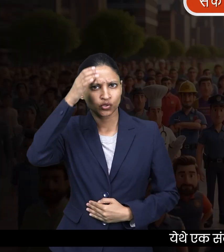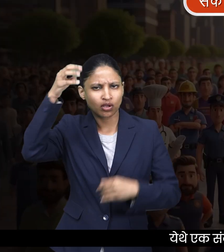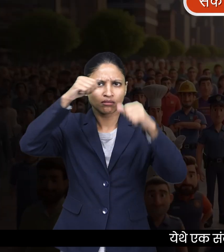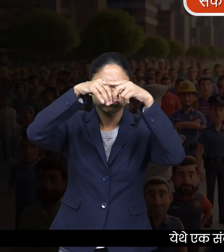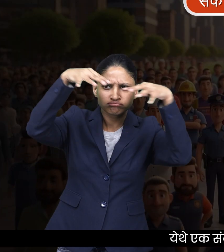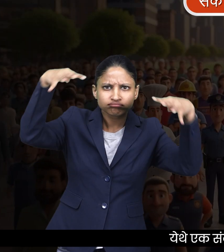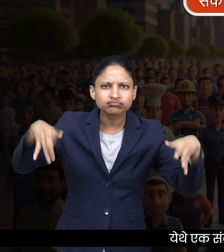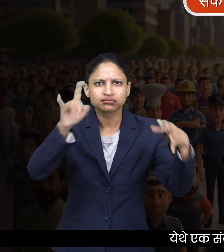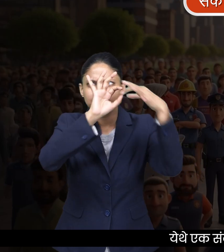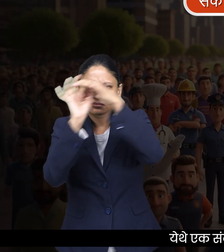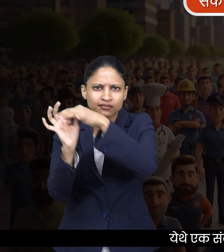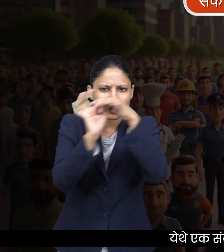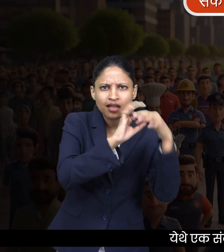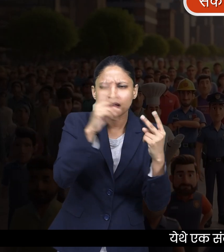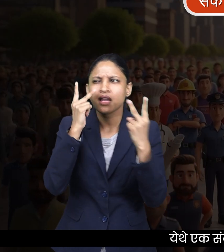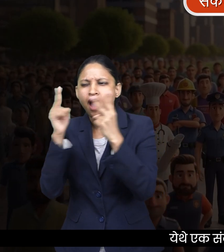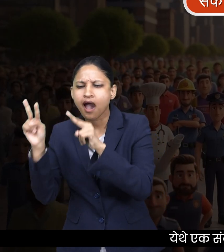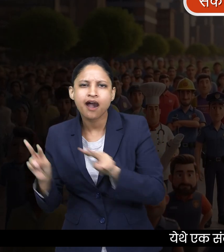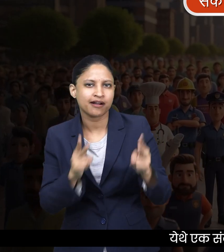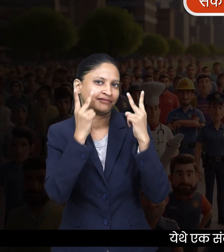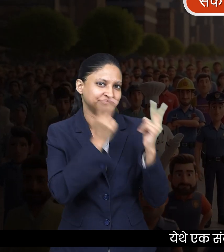येथे एक संकल्पना नकाशा आहे.